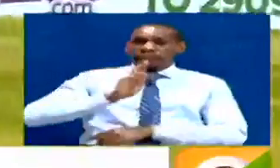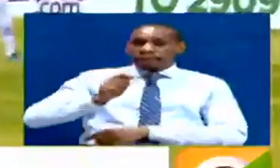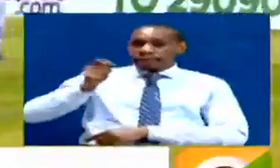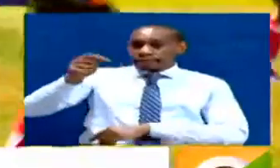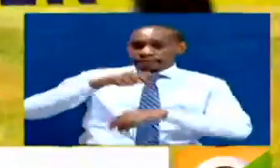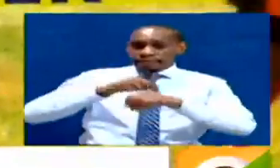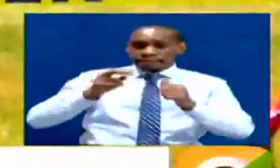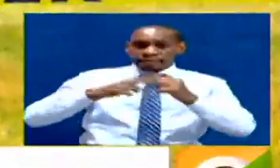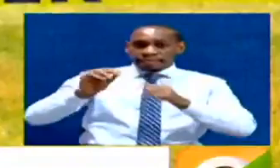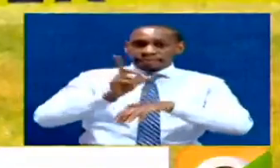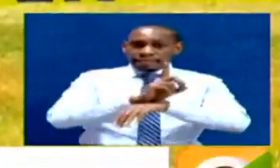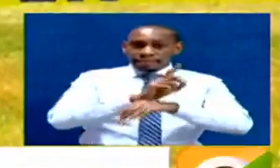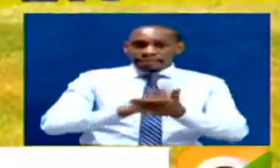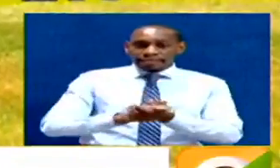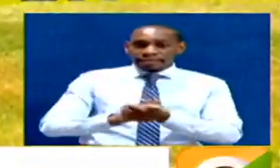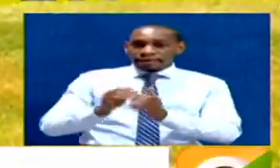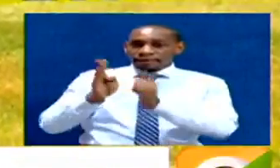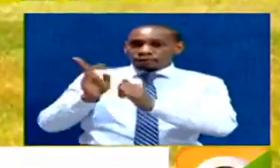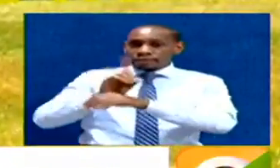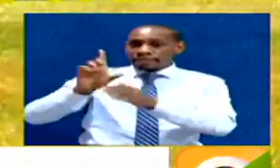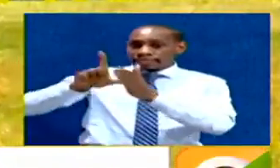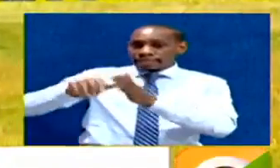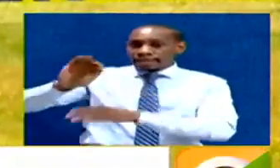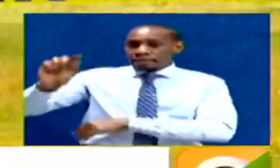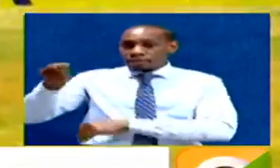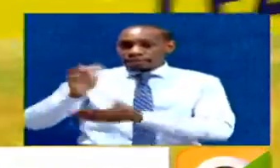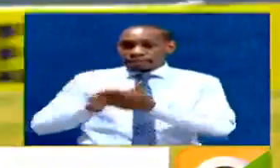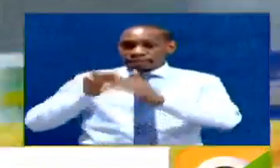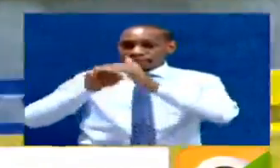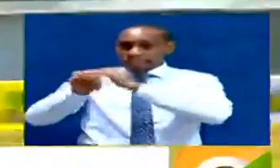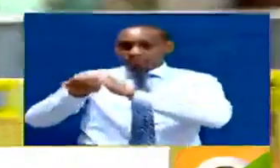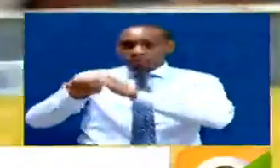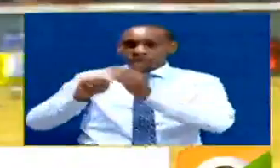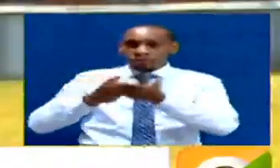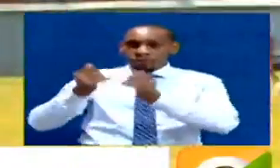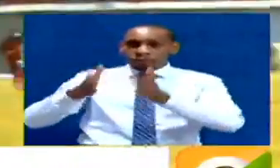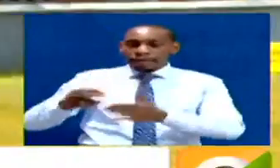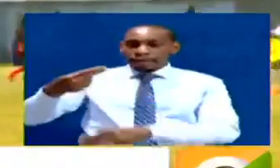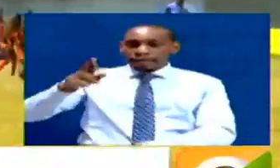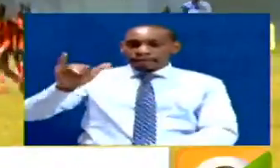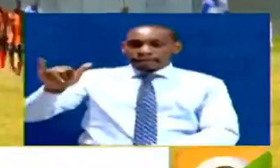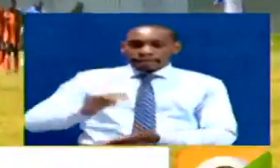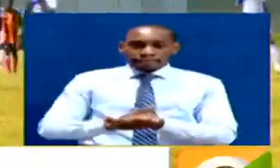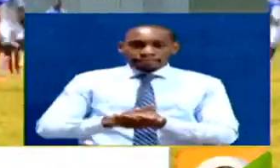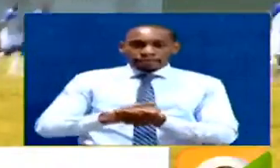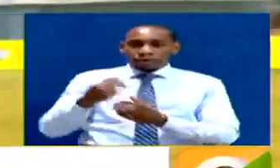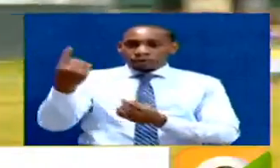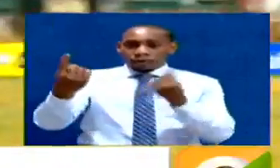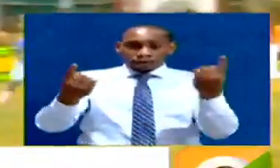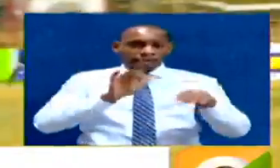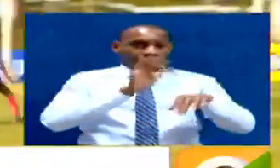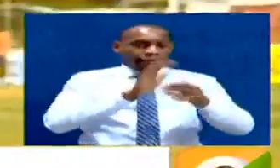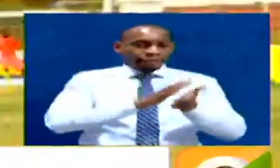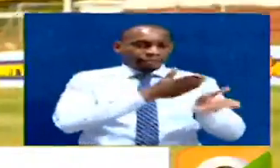nyekundu baada ya dakika 70. Dakika 14 baadaye Mount Kenya ikapata jibu kupitia mchezaji Harry Gentleman. Sare hiyo